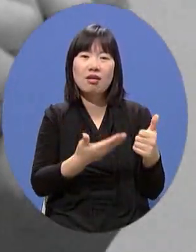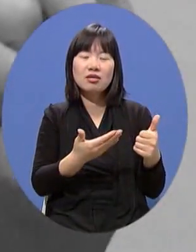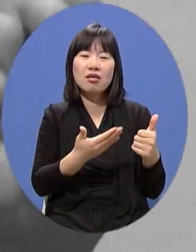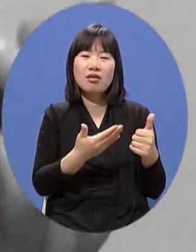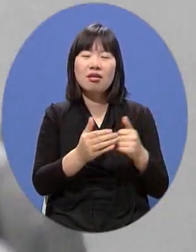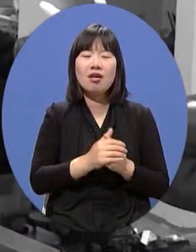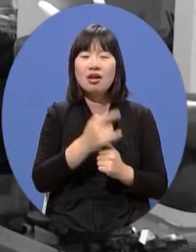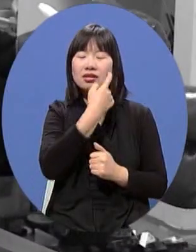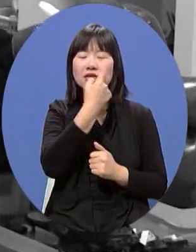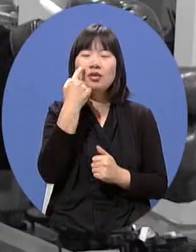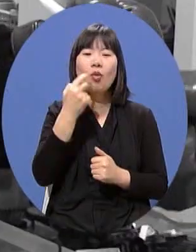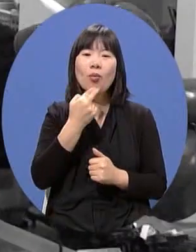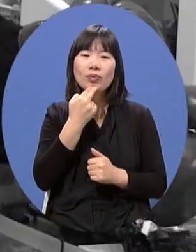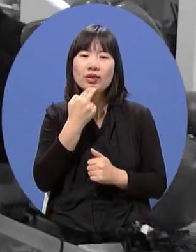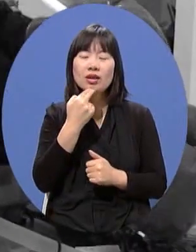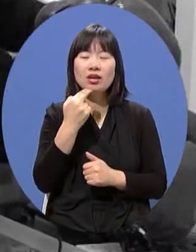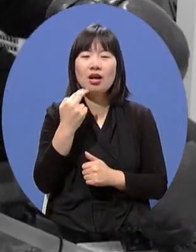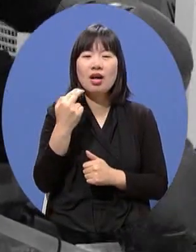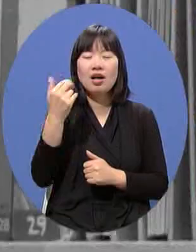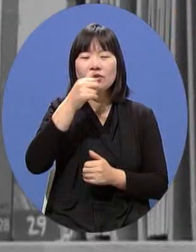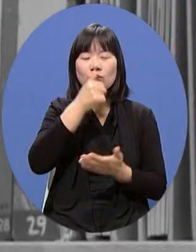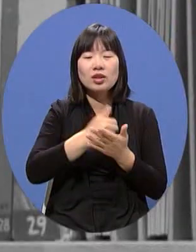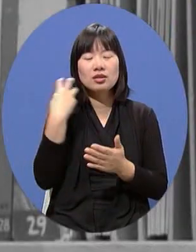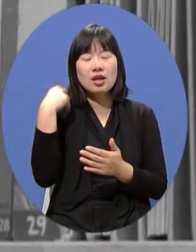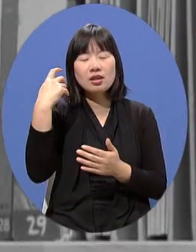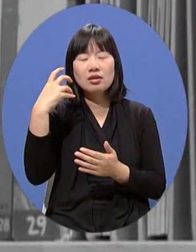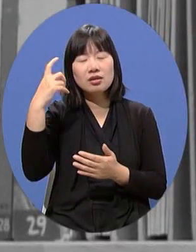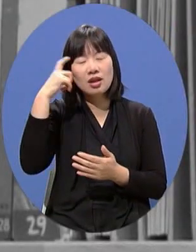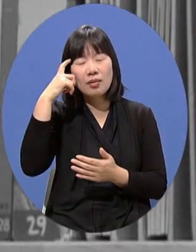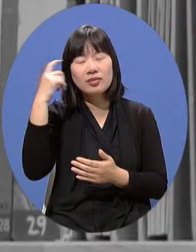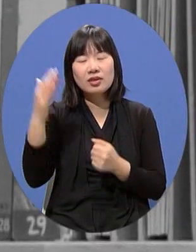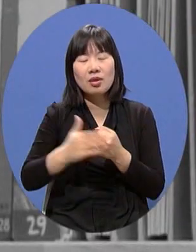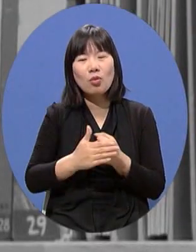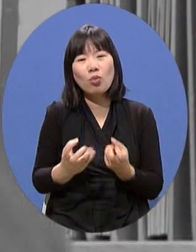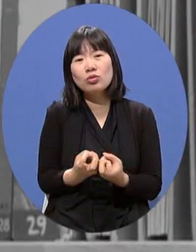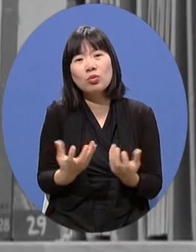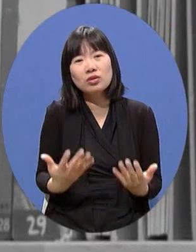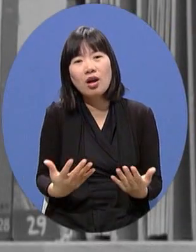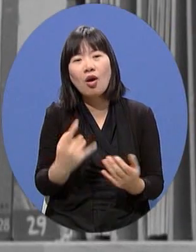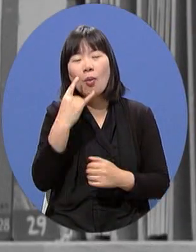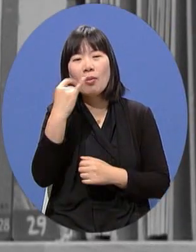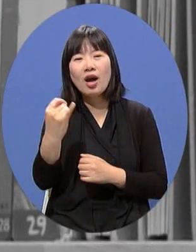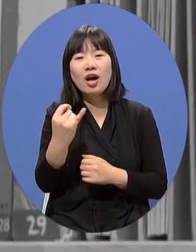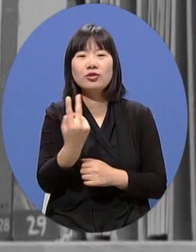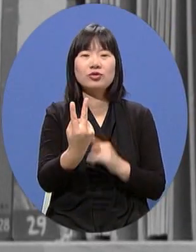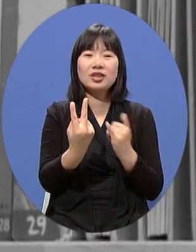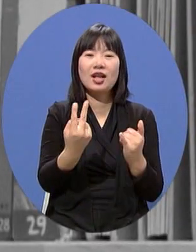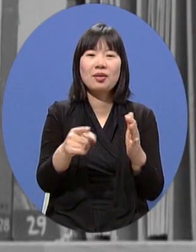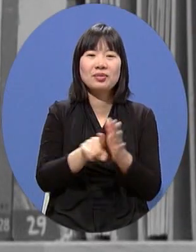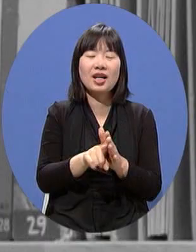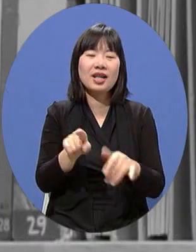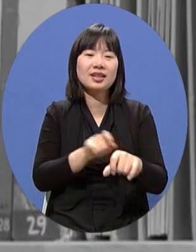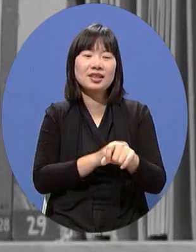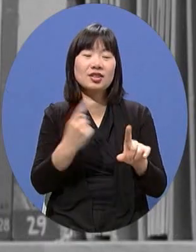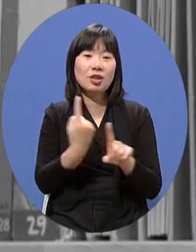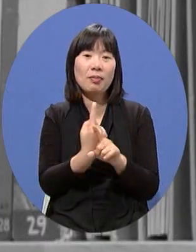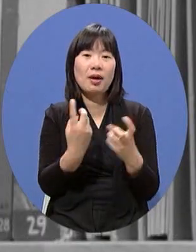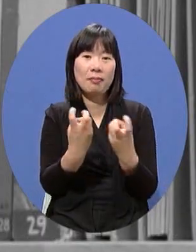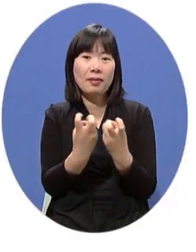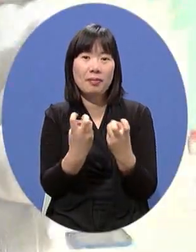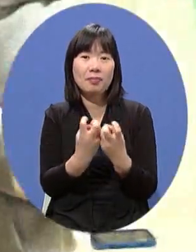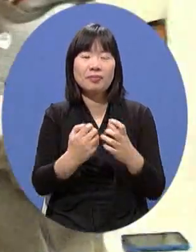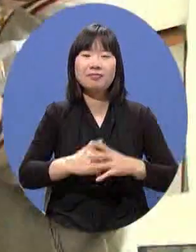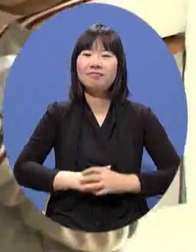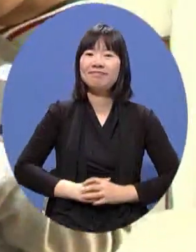없는 죄책감만 가지고 어찌할 줄 몰랐던 엄마. 이들 모자를 위한 특급 처방전.